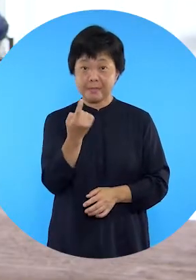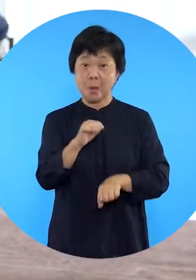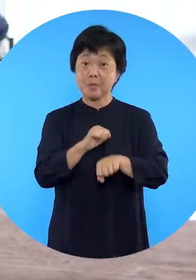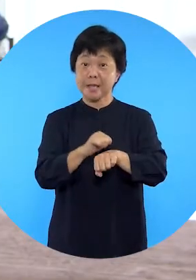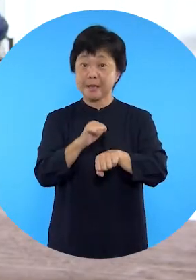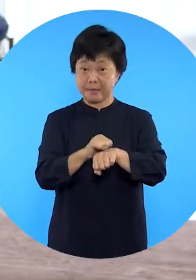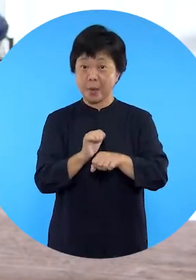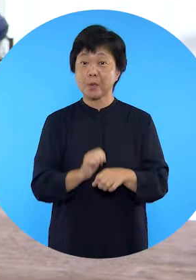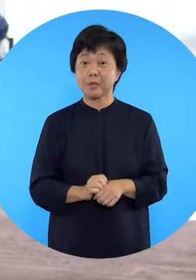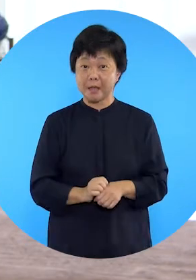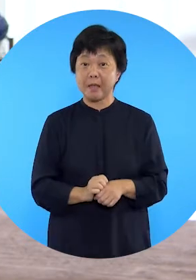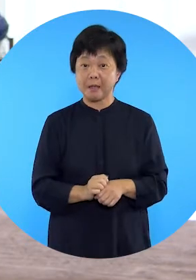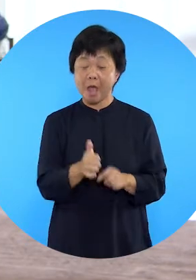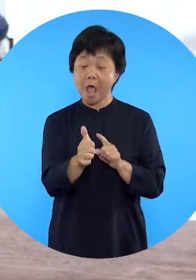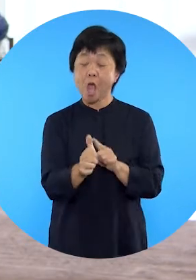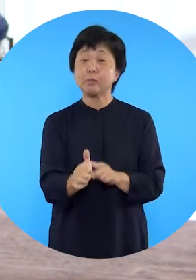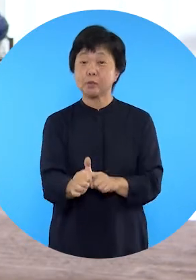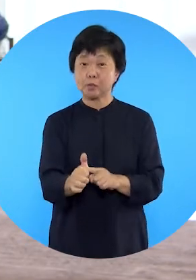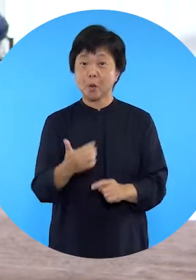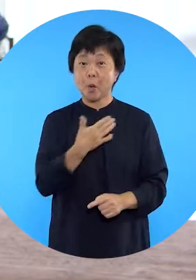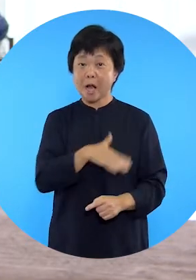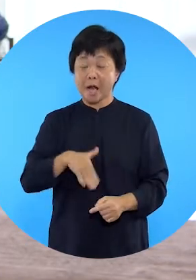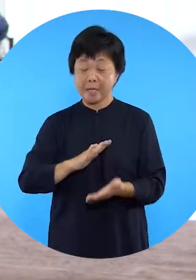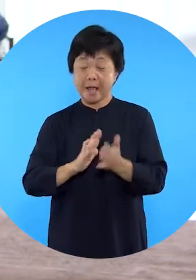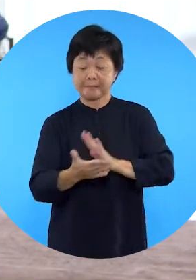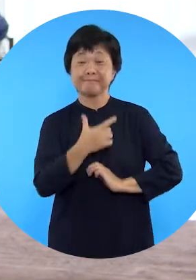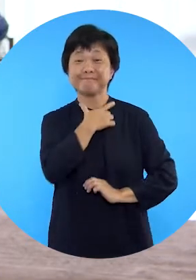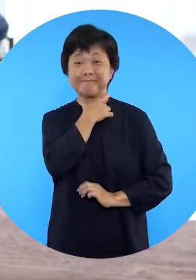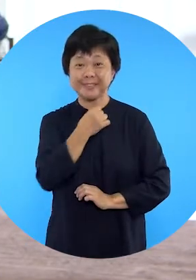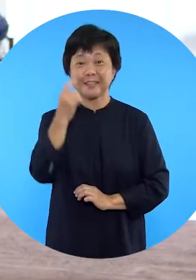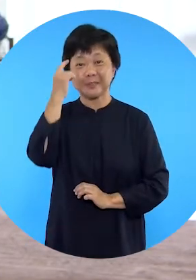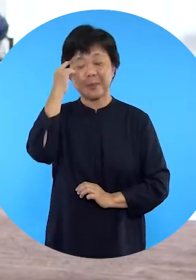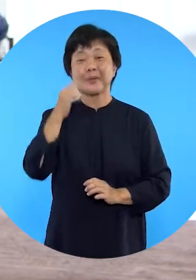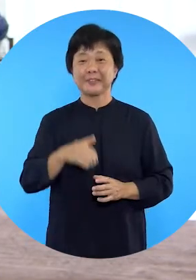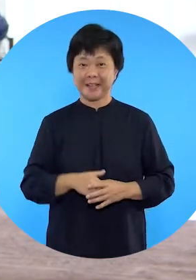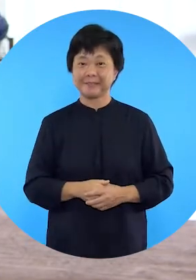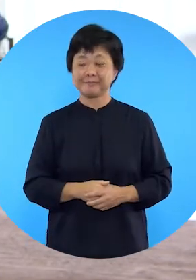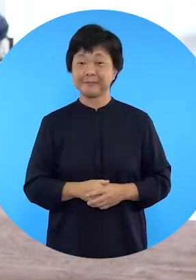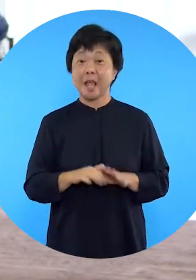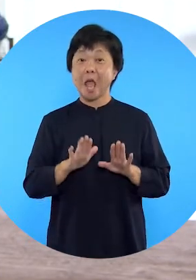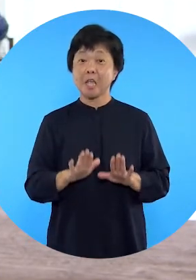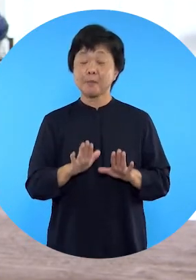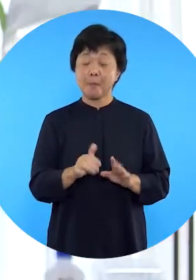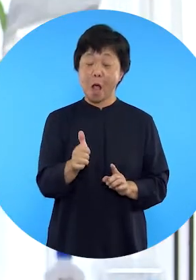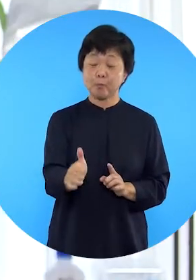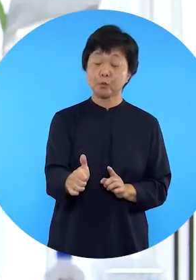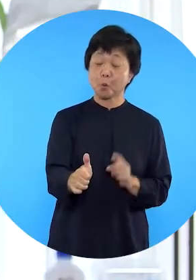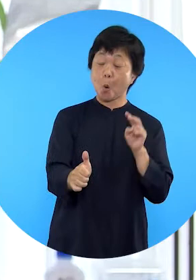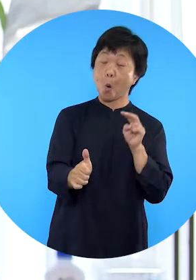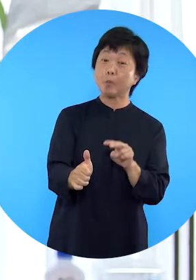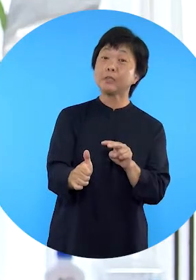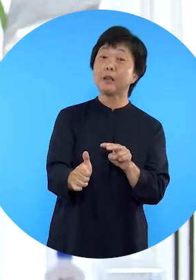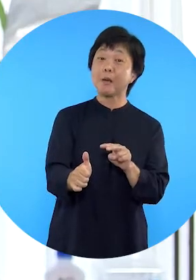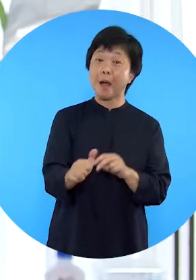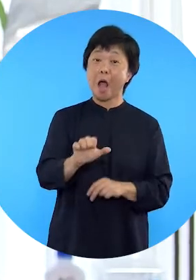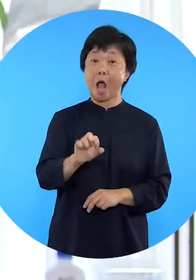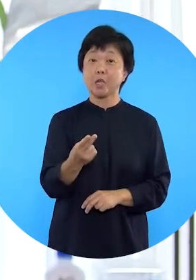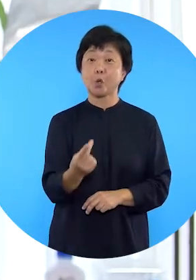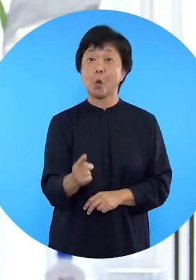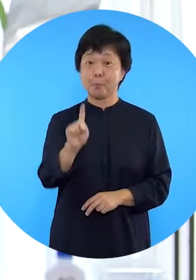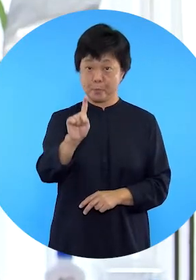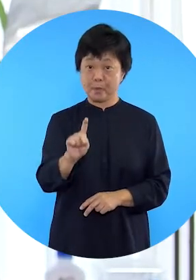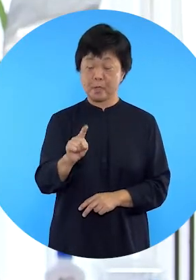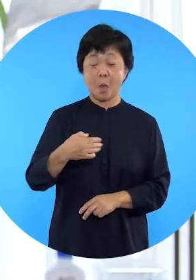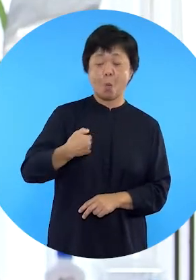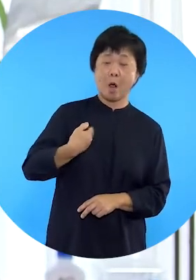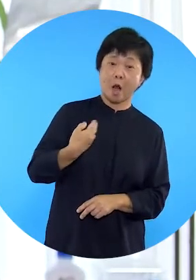然の天然成分であの治せればと思って考えました。今はもうパッと見は